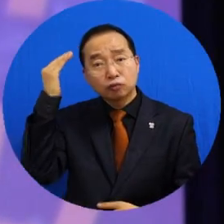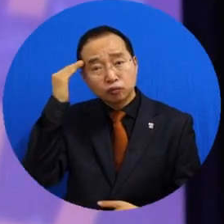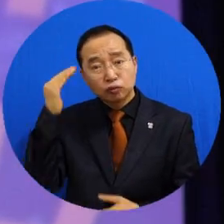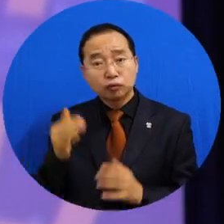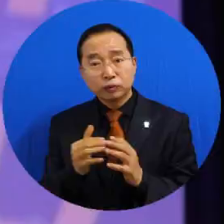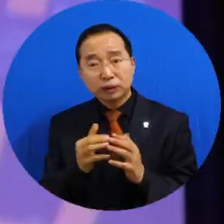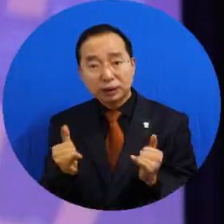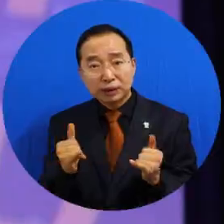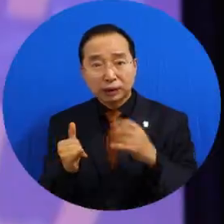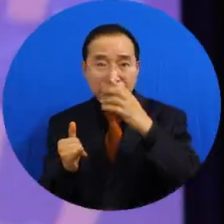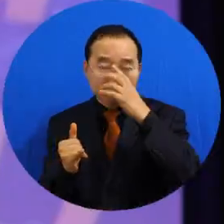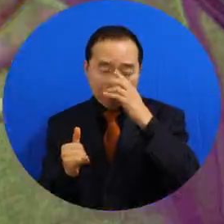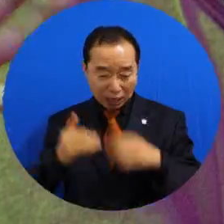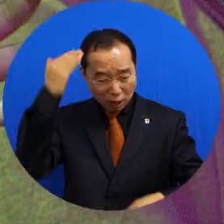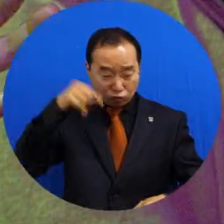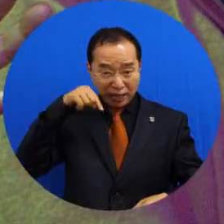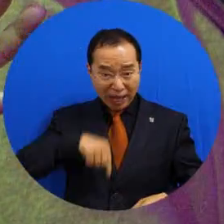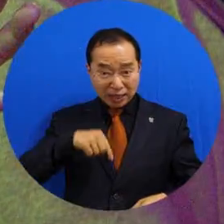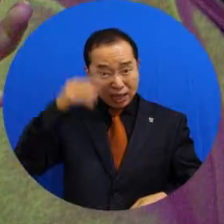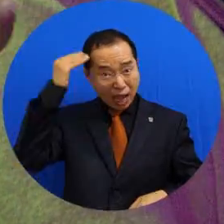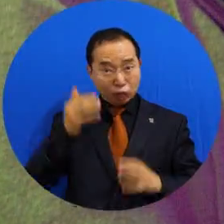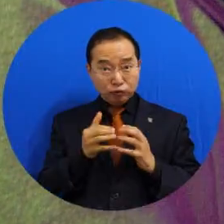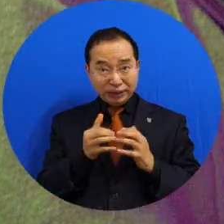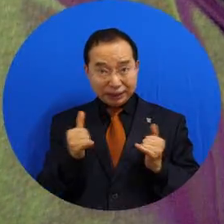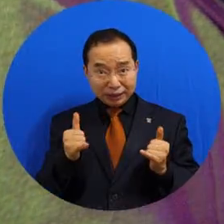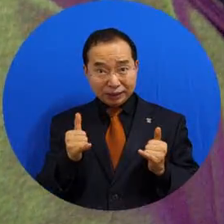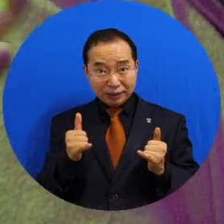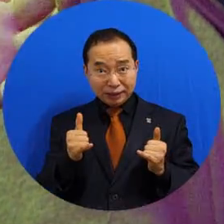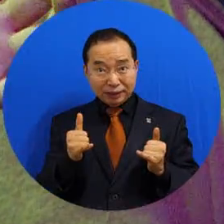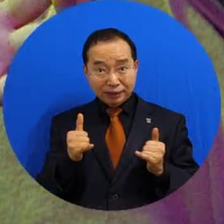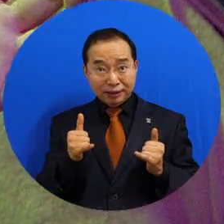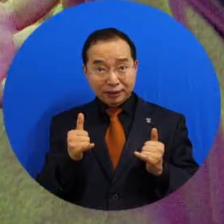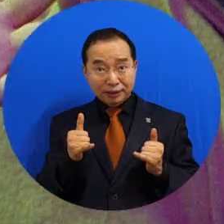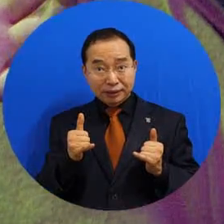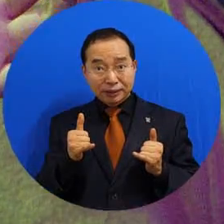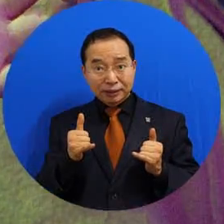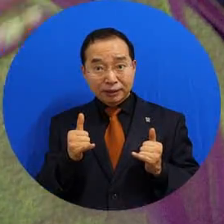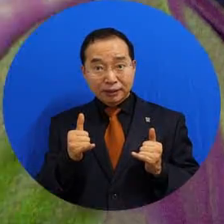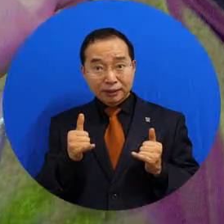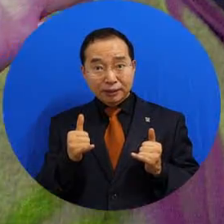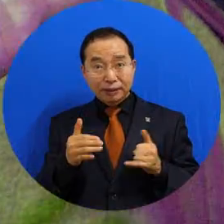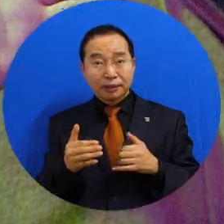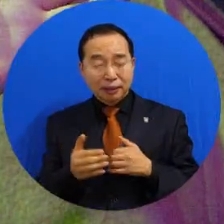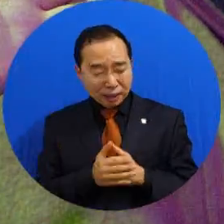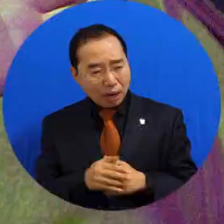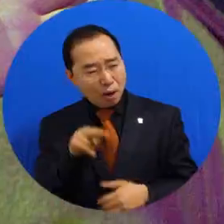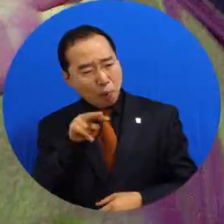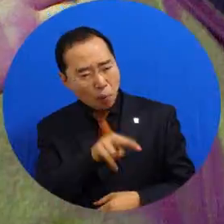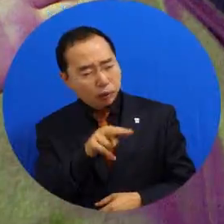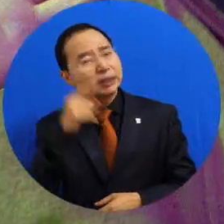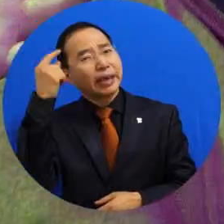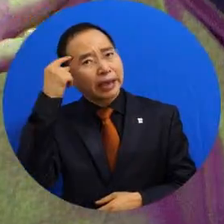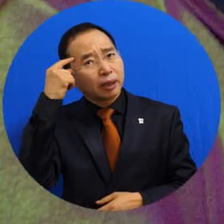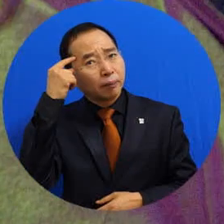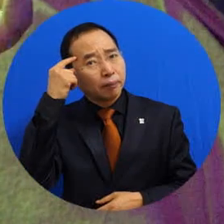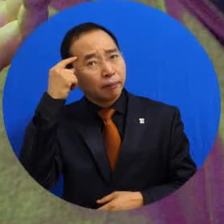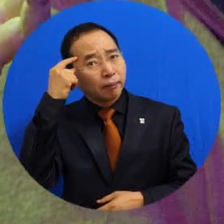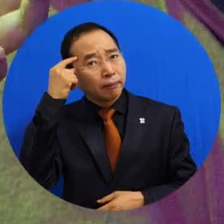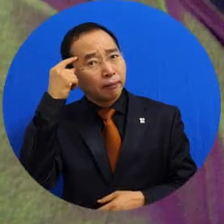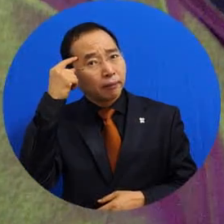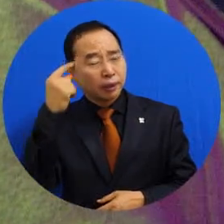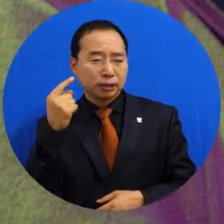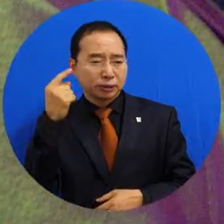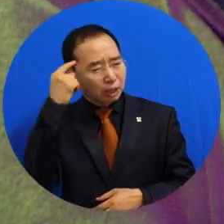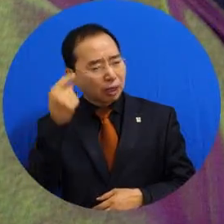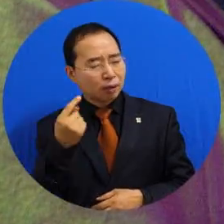한국인 국내에 있는 한국인들이 그들에 대해서 생각하는 이런 개념들이